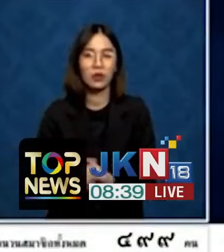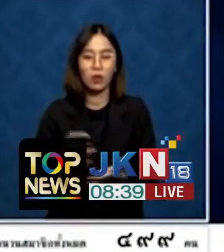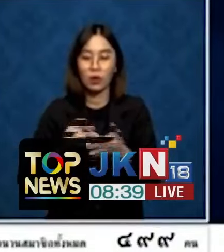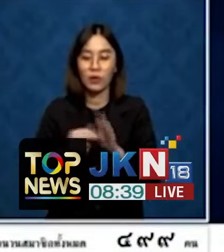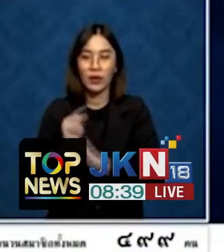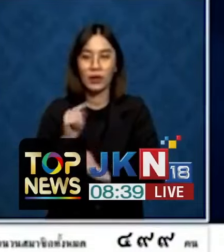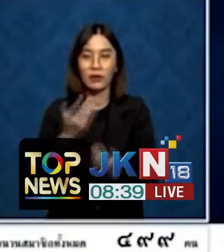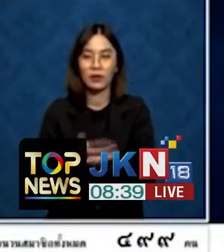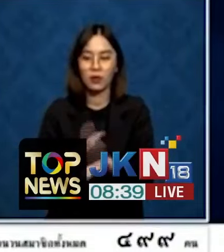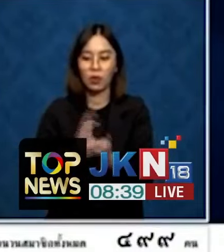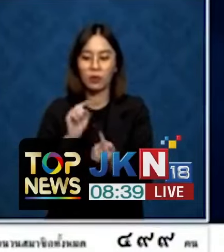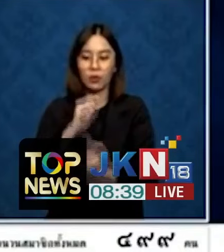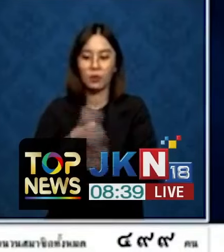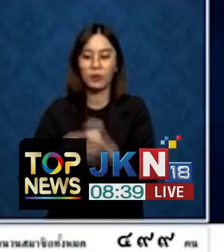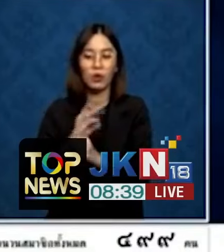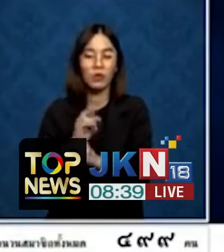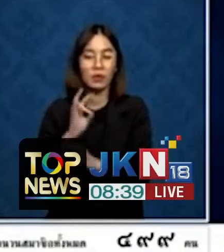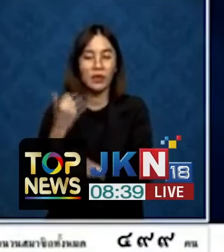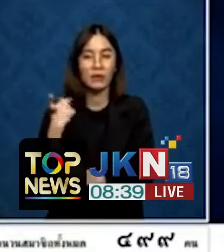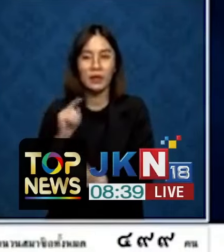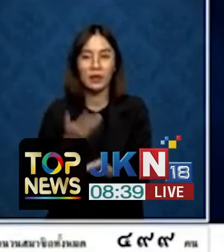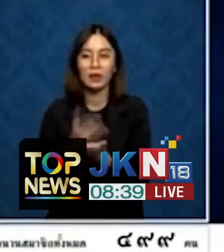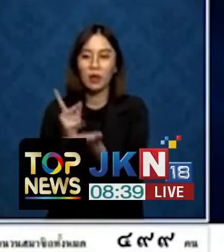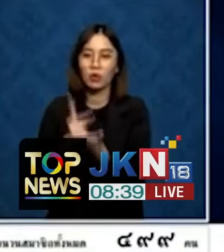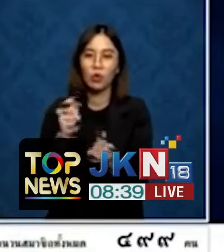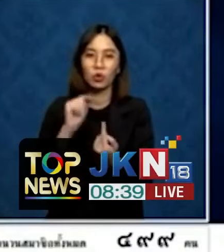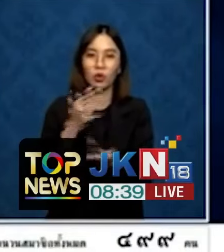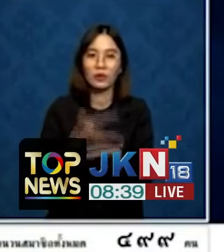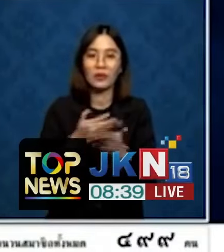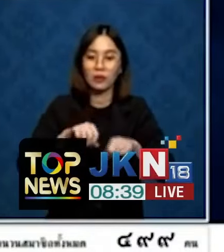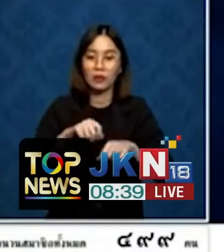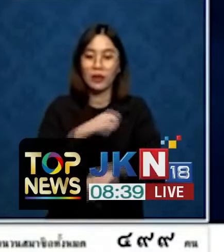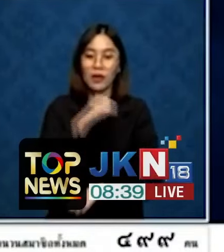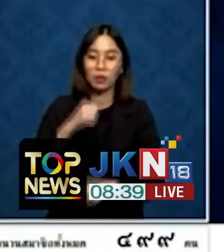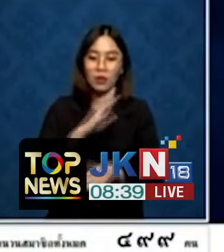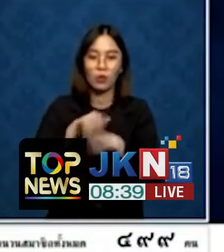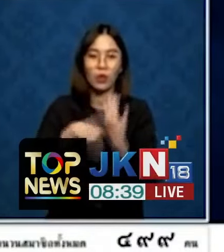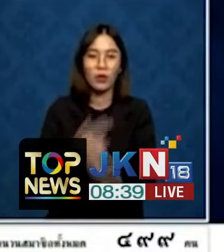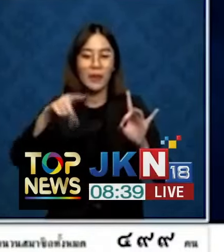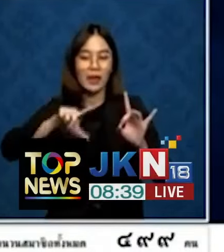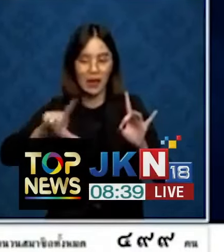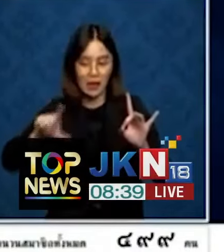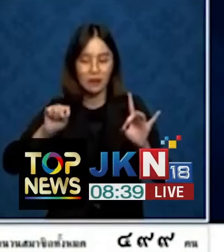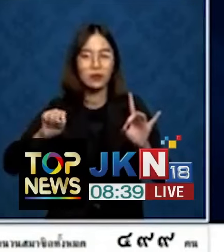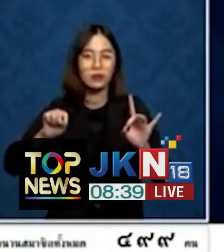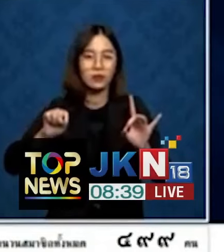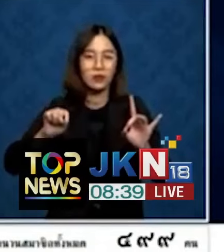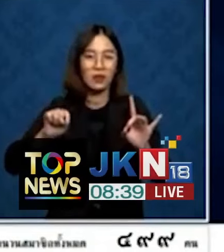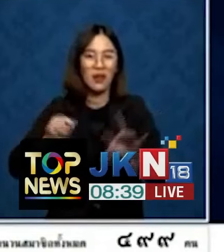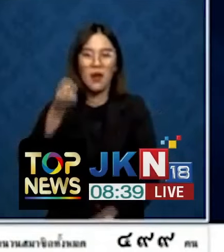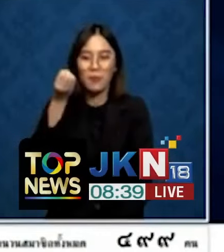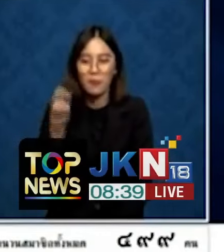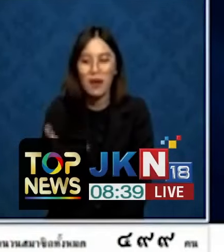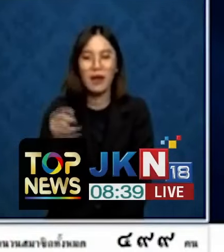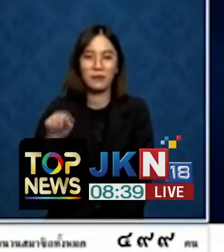ขณะเดียวกันโครงการนี้ก็จะลงทะเบียนในอีก15วันแต่จนถึงตอนนี้ยังหาเจ้าภาพไม่ได้และยังคง